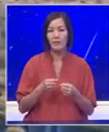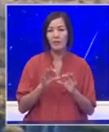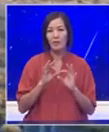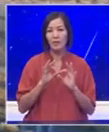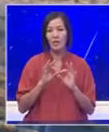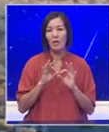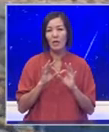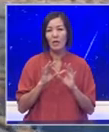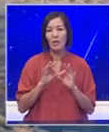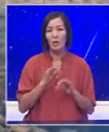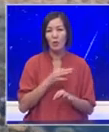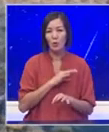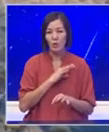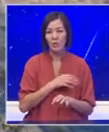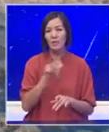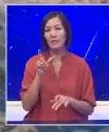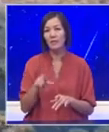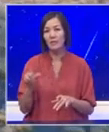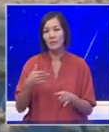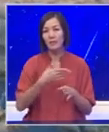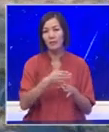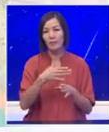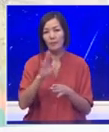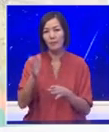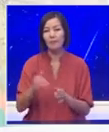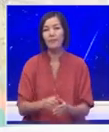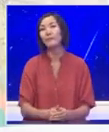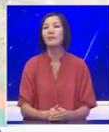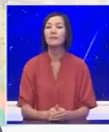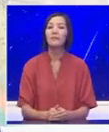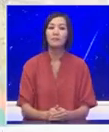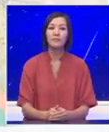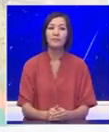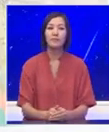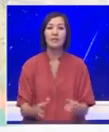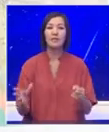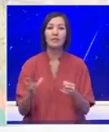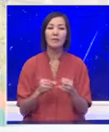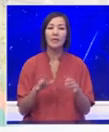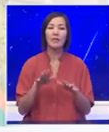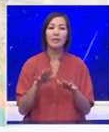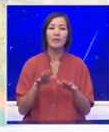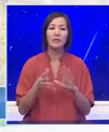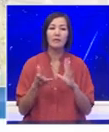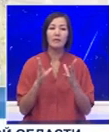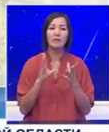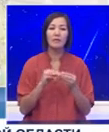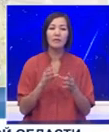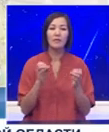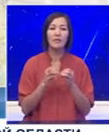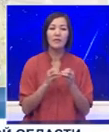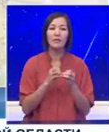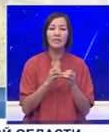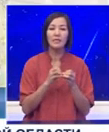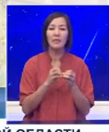ведения крестьянского хозяйства и сельхозпроизводства земельный фонд алматинской области составляет 10 10 миллионов пятьсот